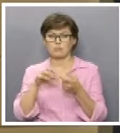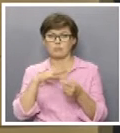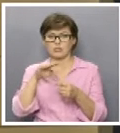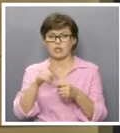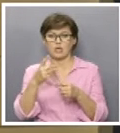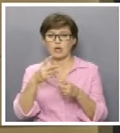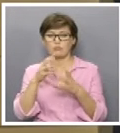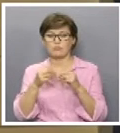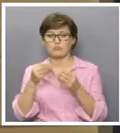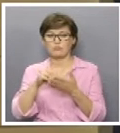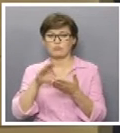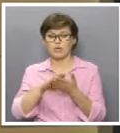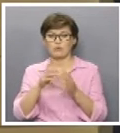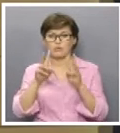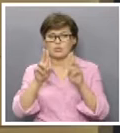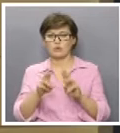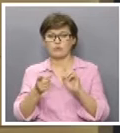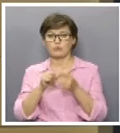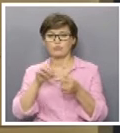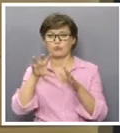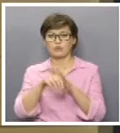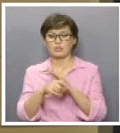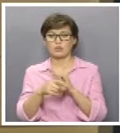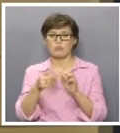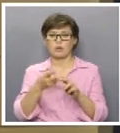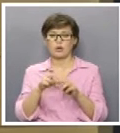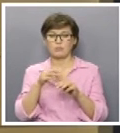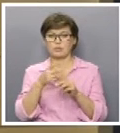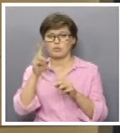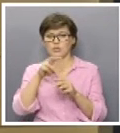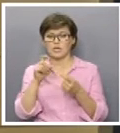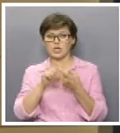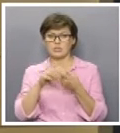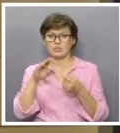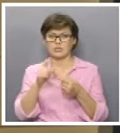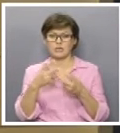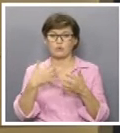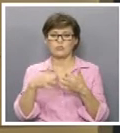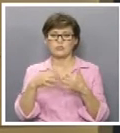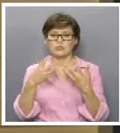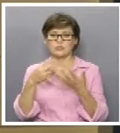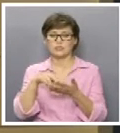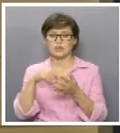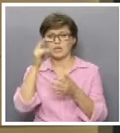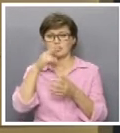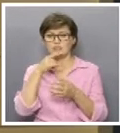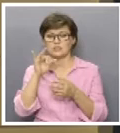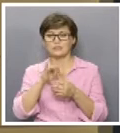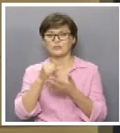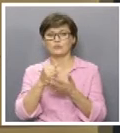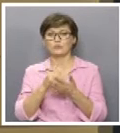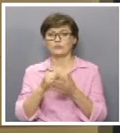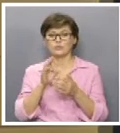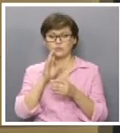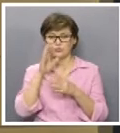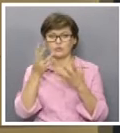курсын белгілеу туралы ережеге өзгерістер мен толықтырулар енгізілді. Енді долларға қатысты теңгенің орташа ресми бағамы Қазақстан қор биржасындағы таңғы